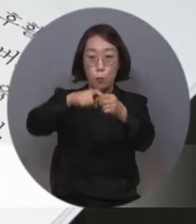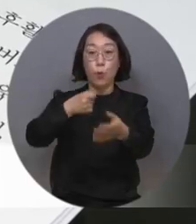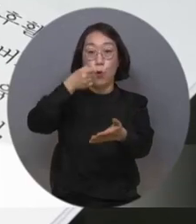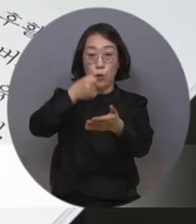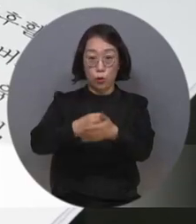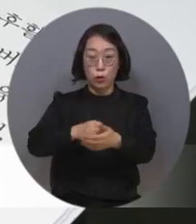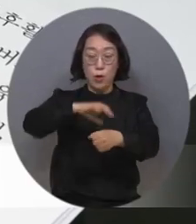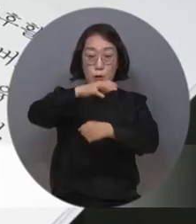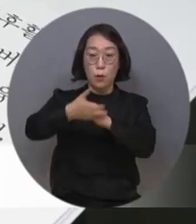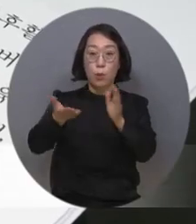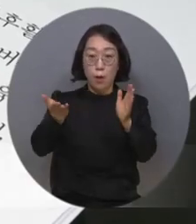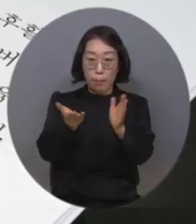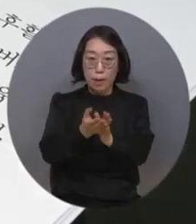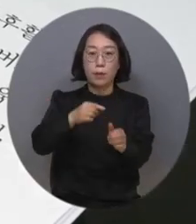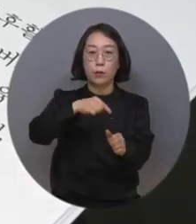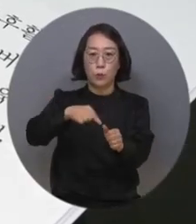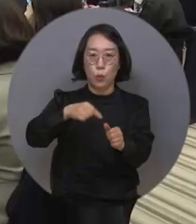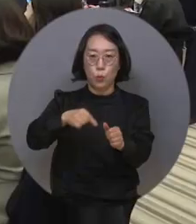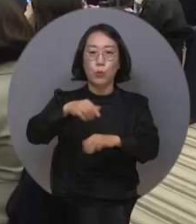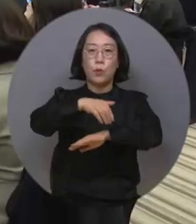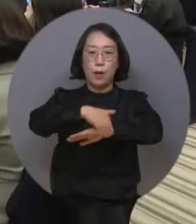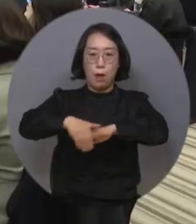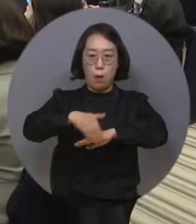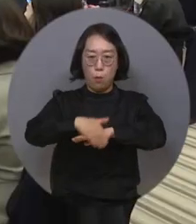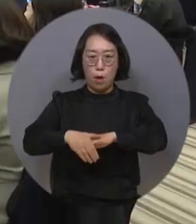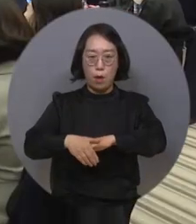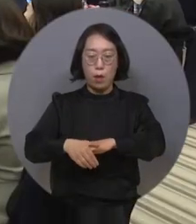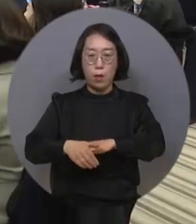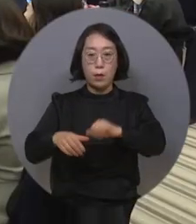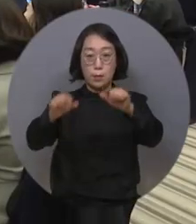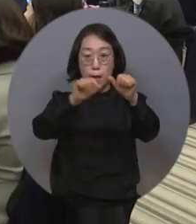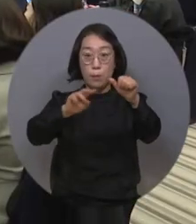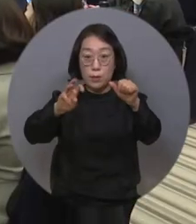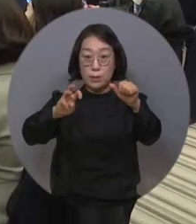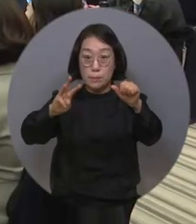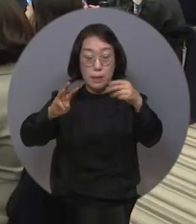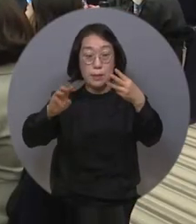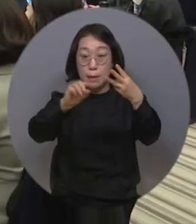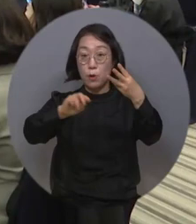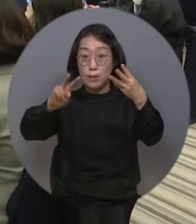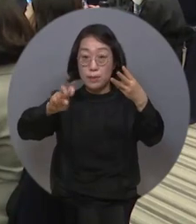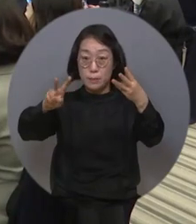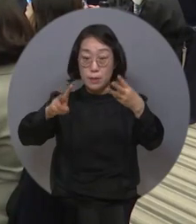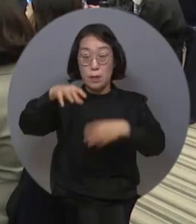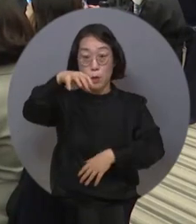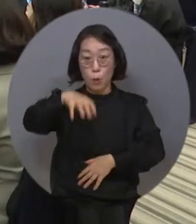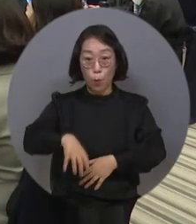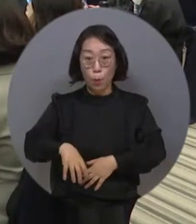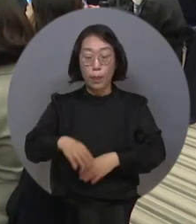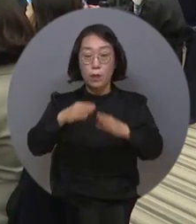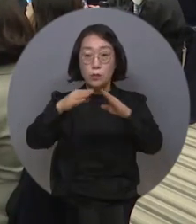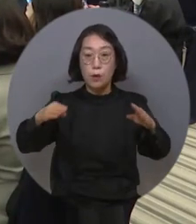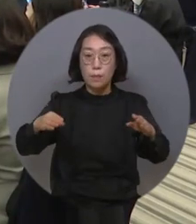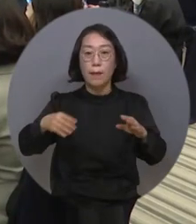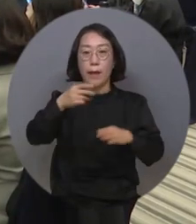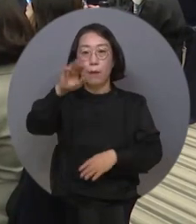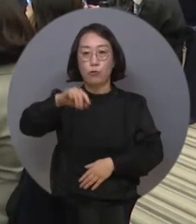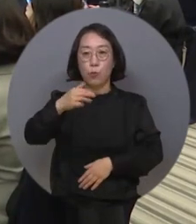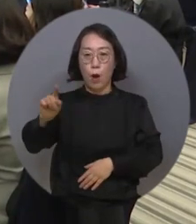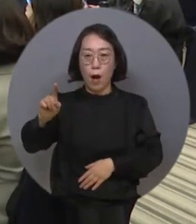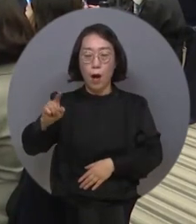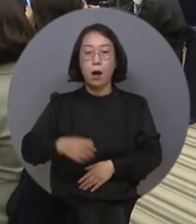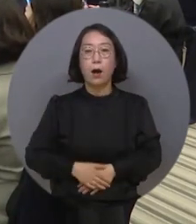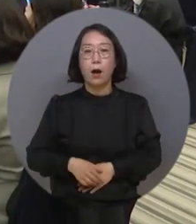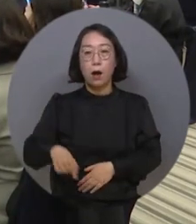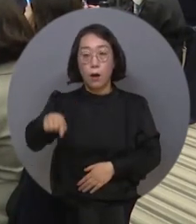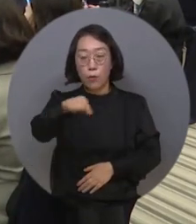인재 양성을 목표로 나섰습니다. 지난 22일에는 보성 다비치콘도에서 전남 다문화교육 대전환 100인